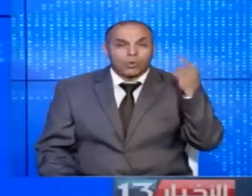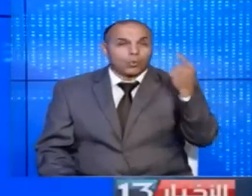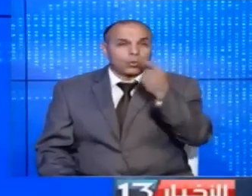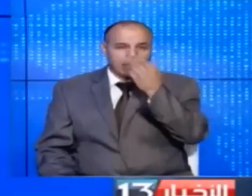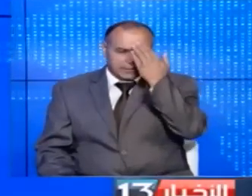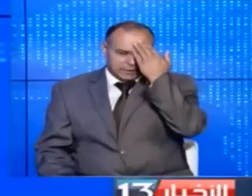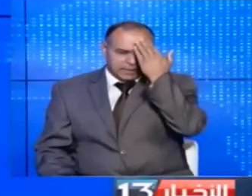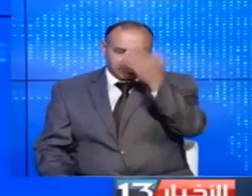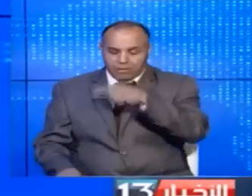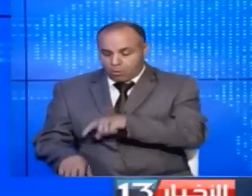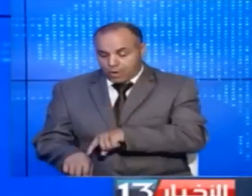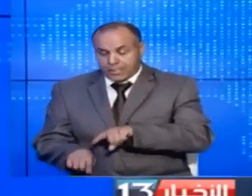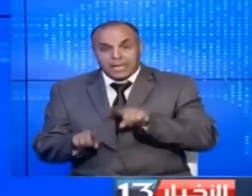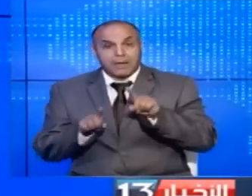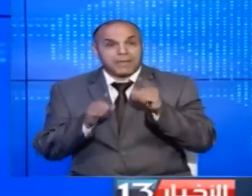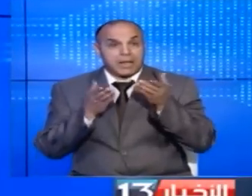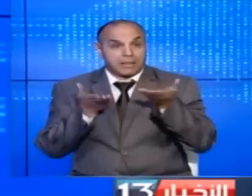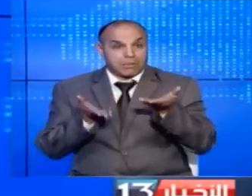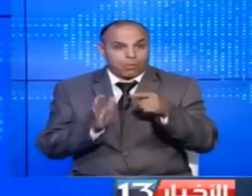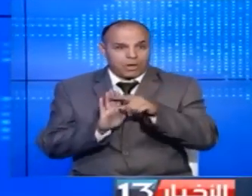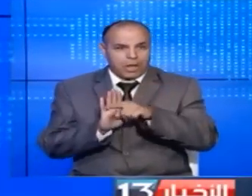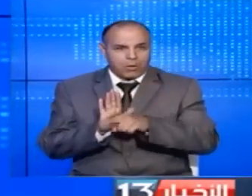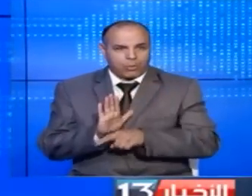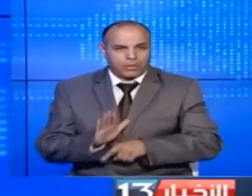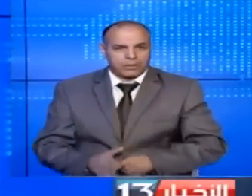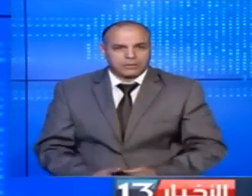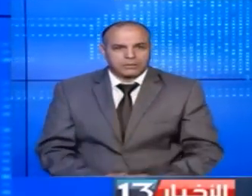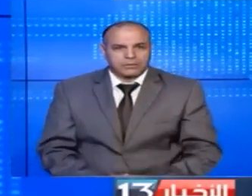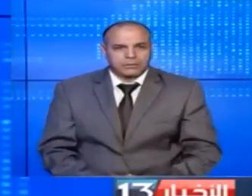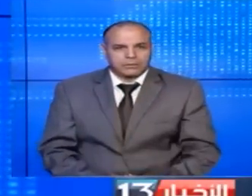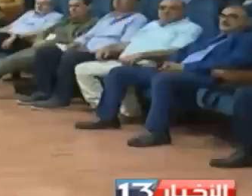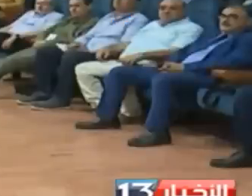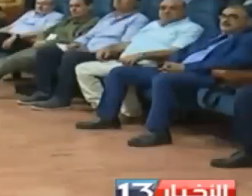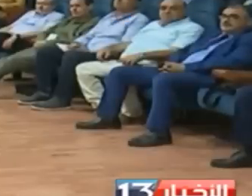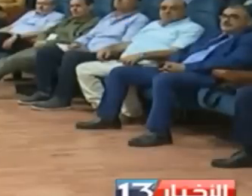بكم مشاهدينا إلى هذا الموعد الإخباري، والبداية بالعناوين.